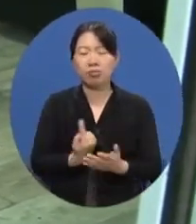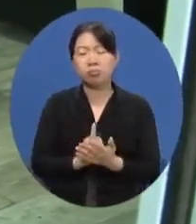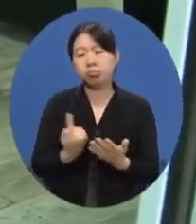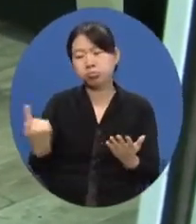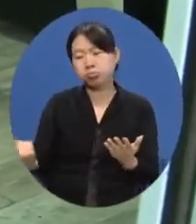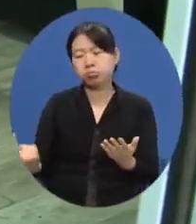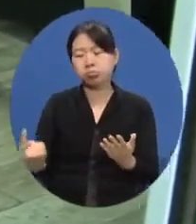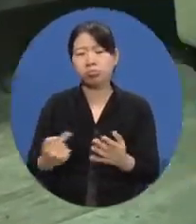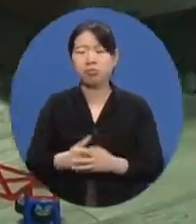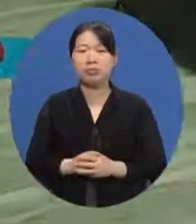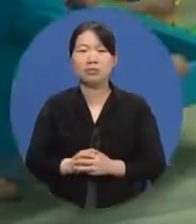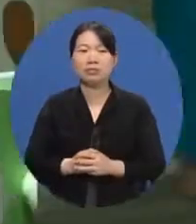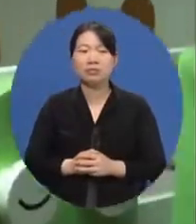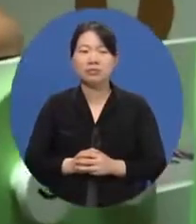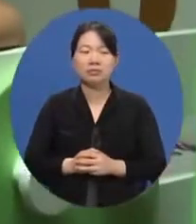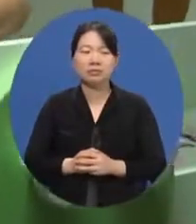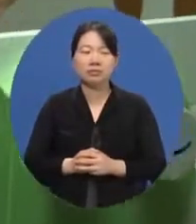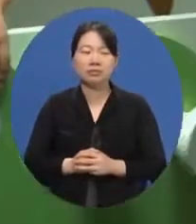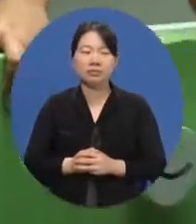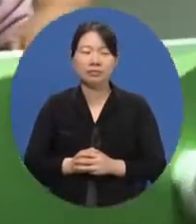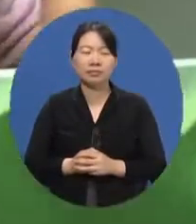맙니다.